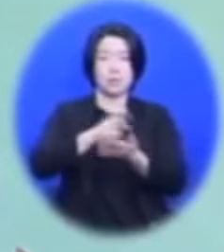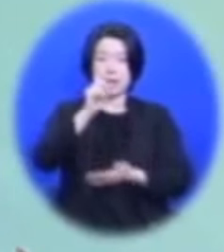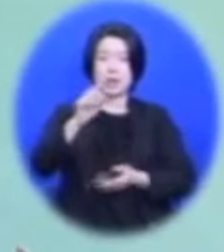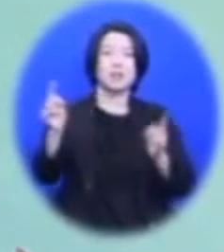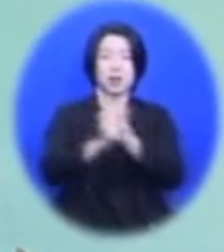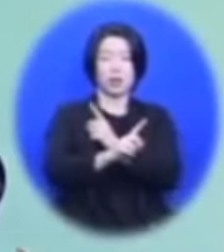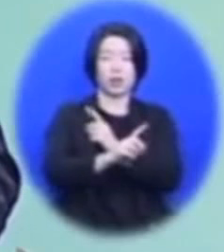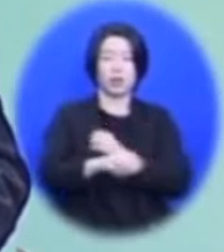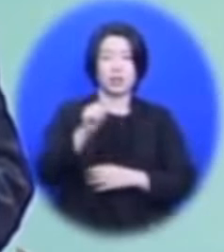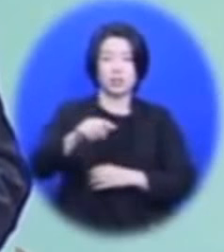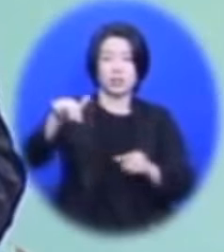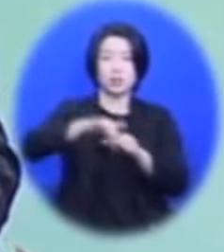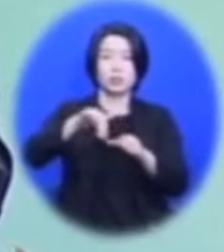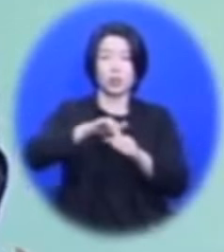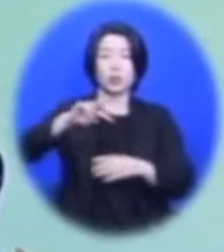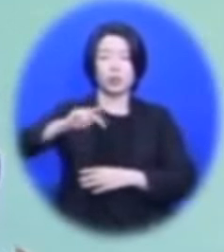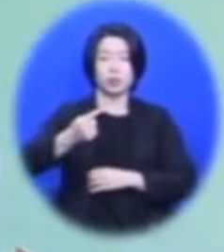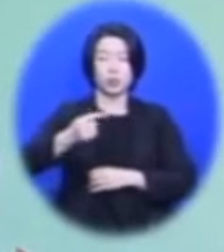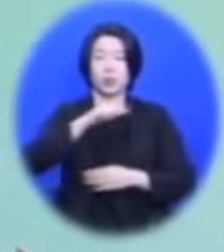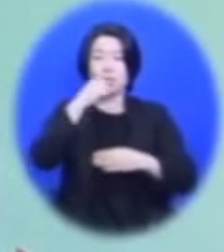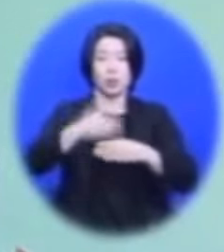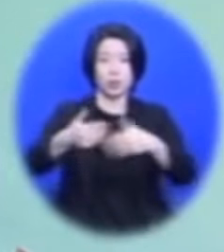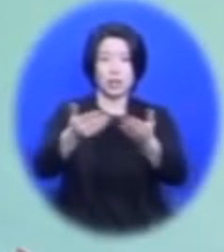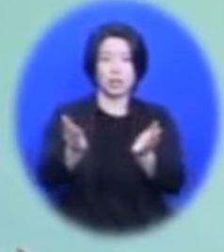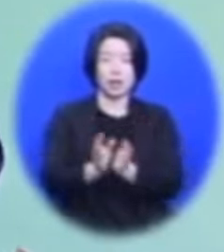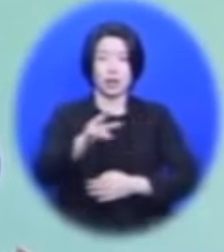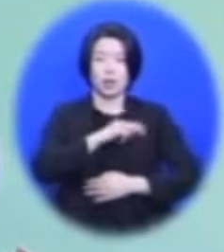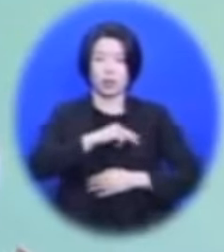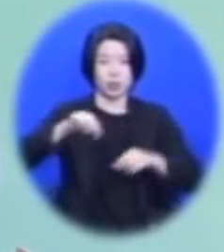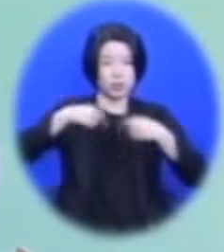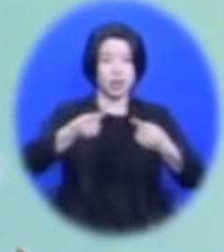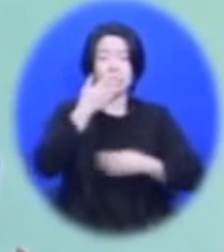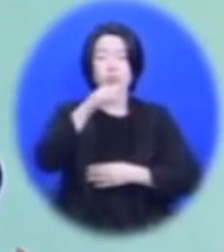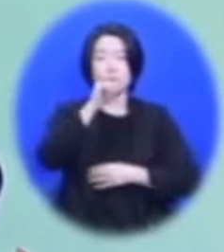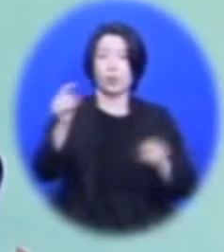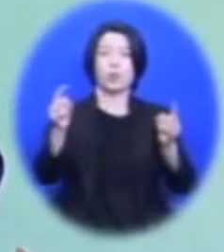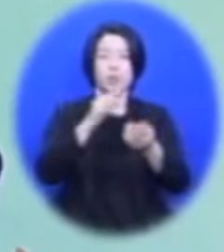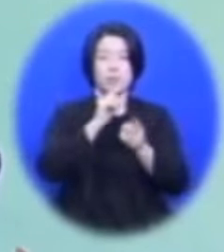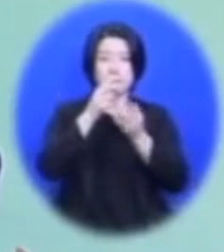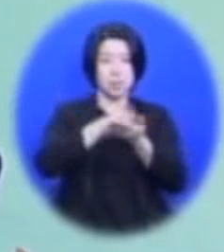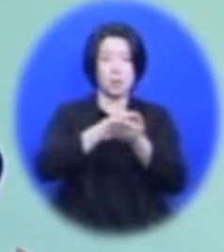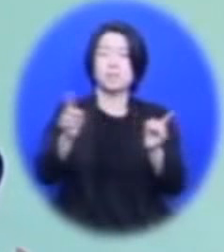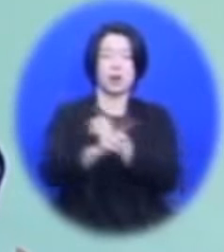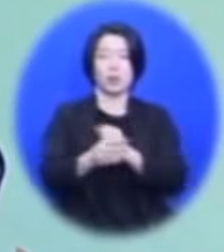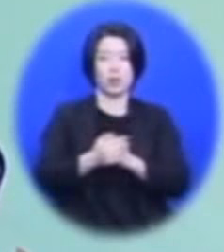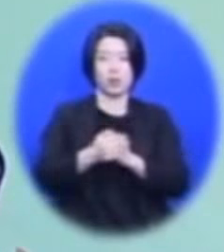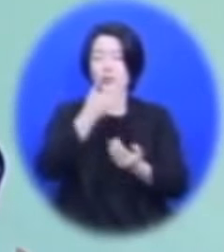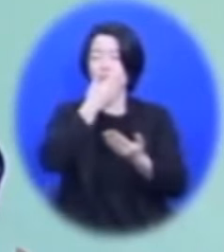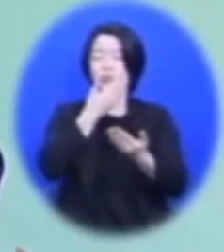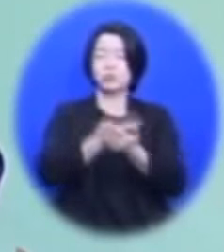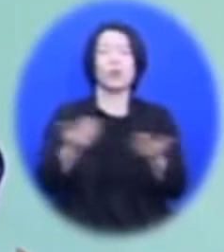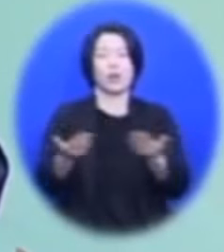그것은 종교인도 공산당원이 될 수 있다고 바꿔요. 굉장히 중요한 사건입니다.